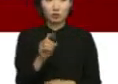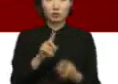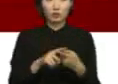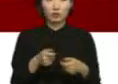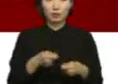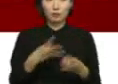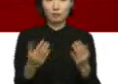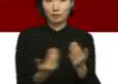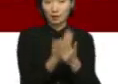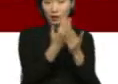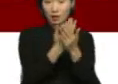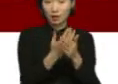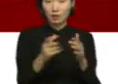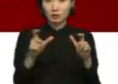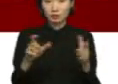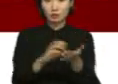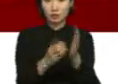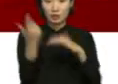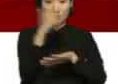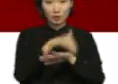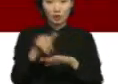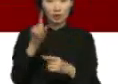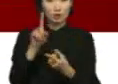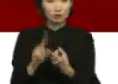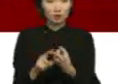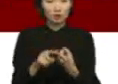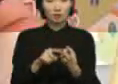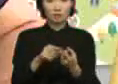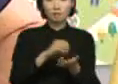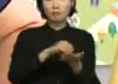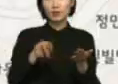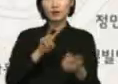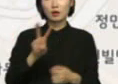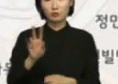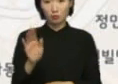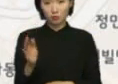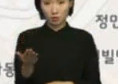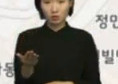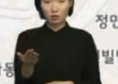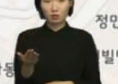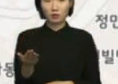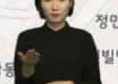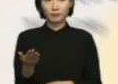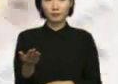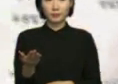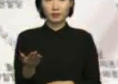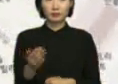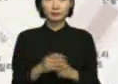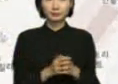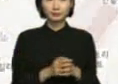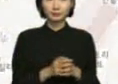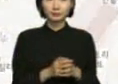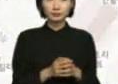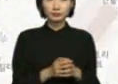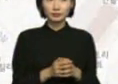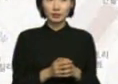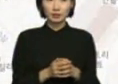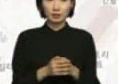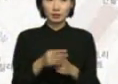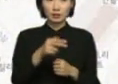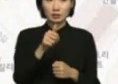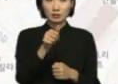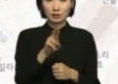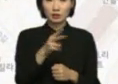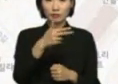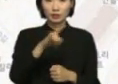개발을 하거나 지구단위 계획을 할 때 좀 해줘야지 다신 현대 시장의 경우 사방이 재개발